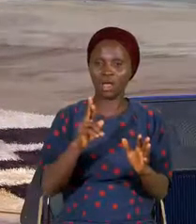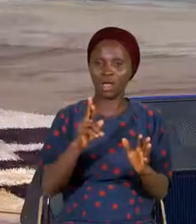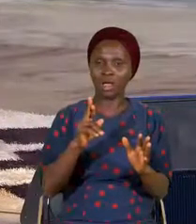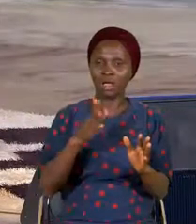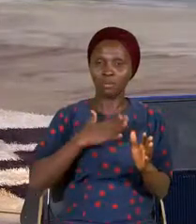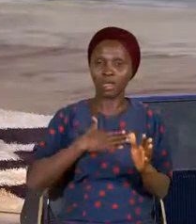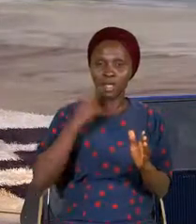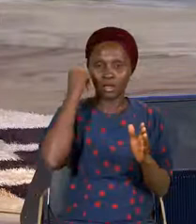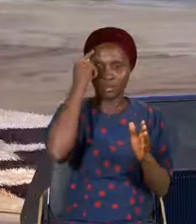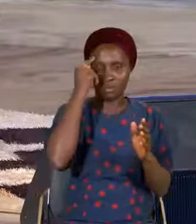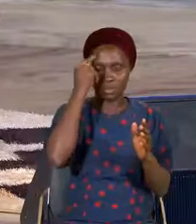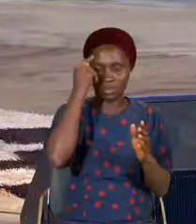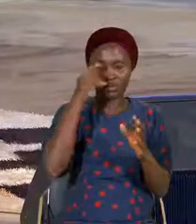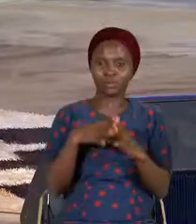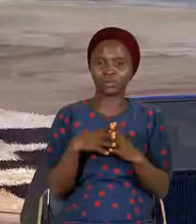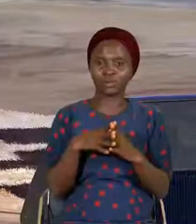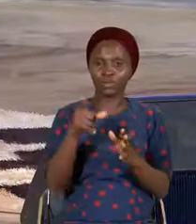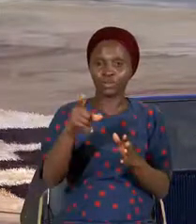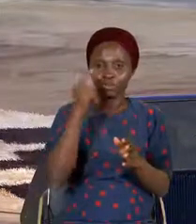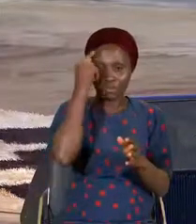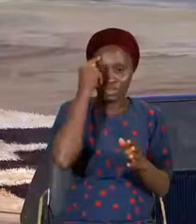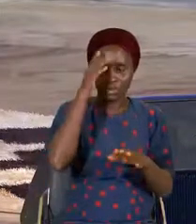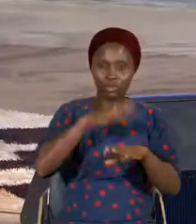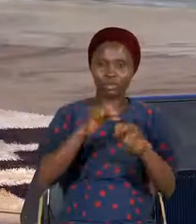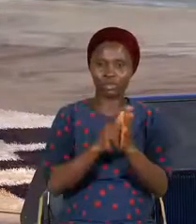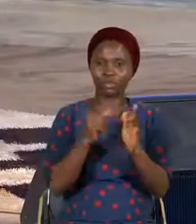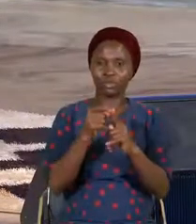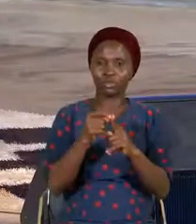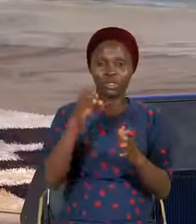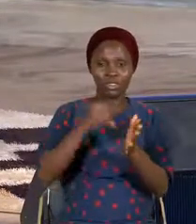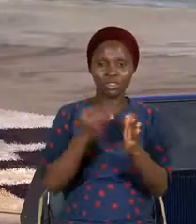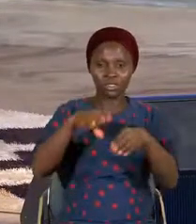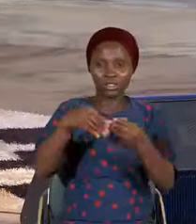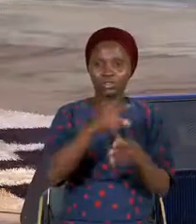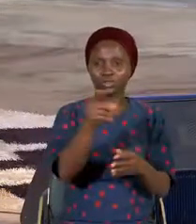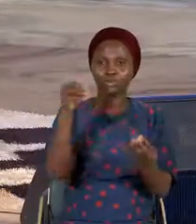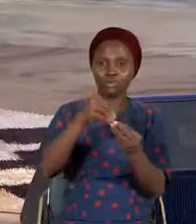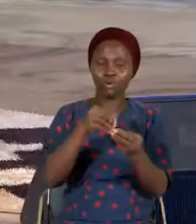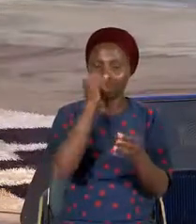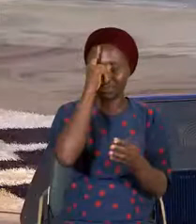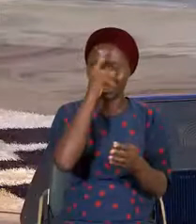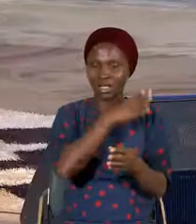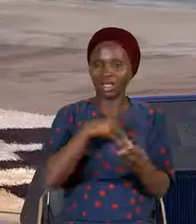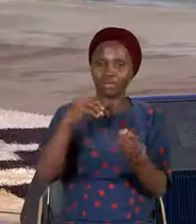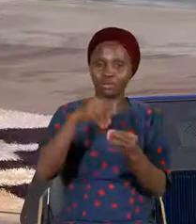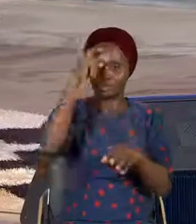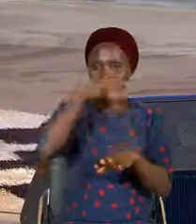ma méditation. Vous méditez sur cette parole. Il vous donne l'intelligence, la